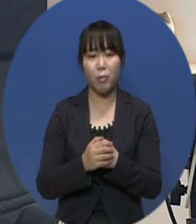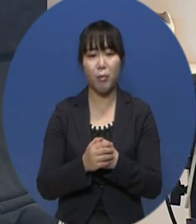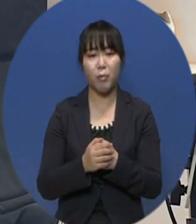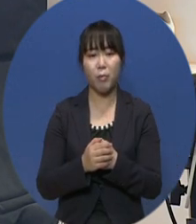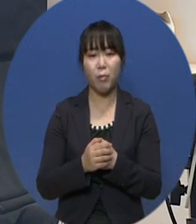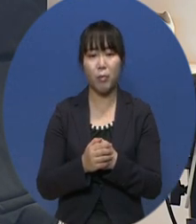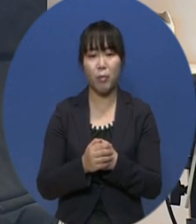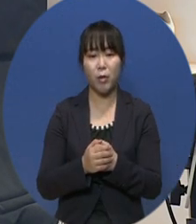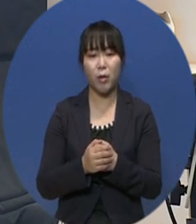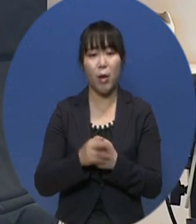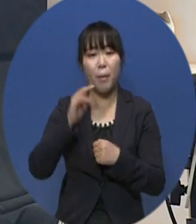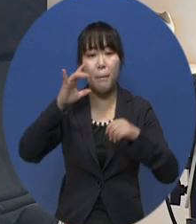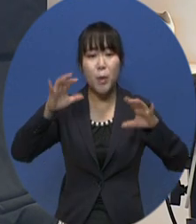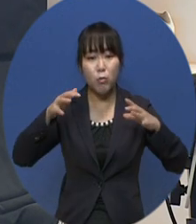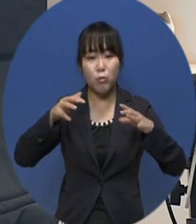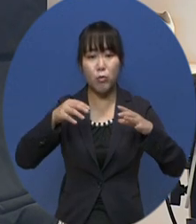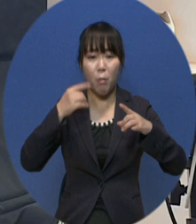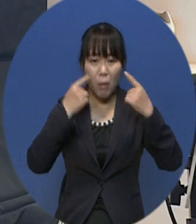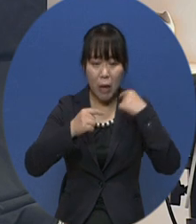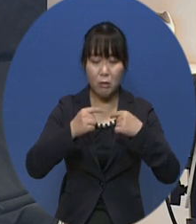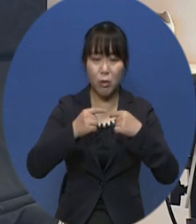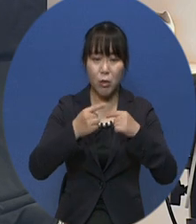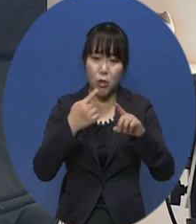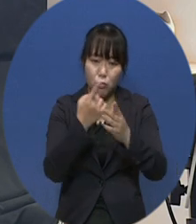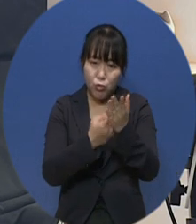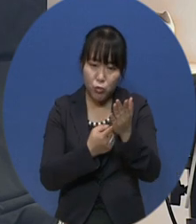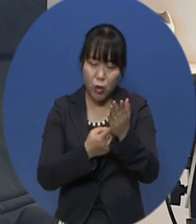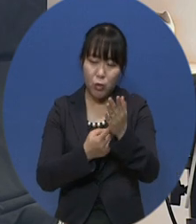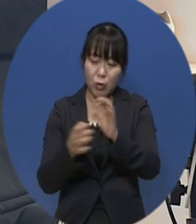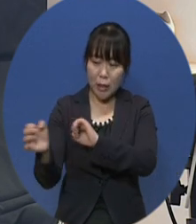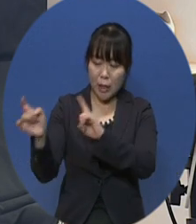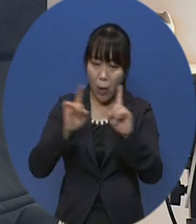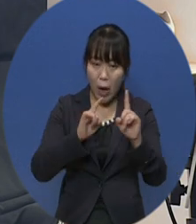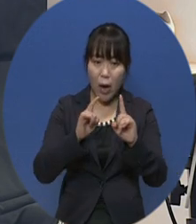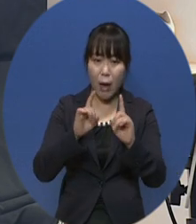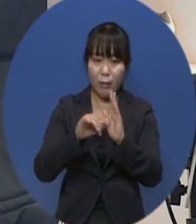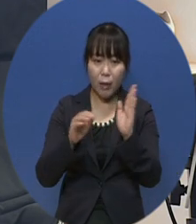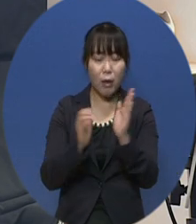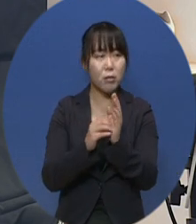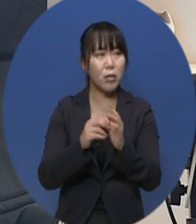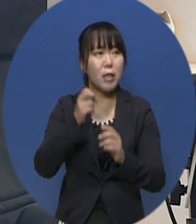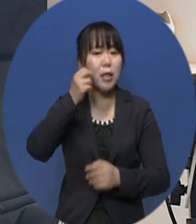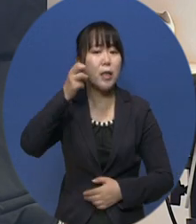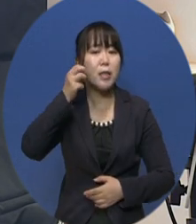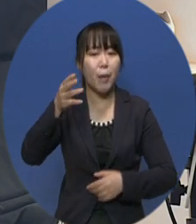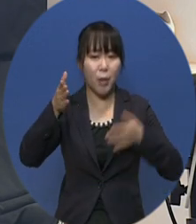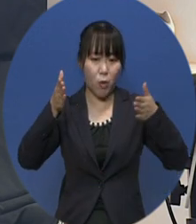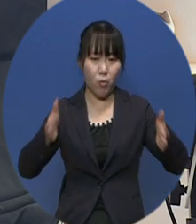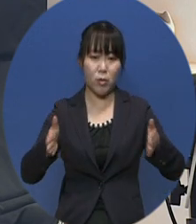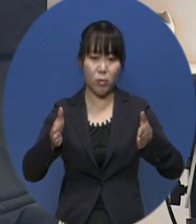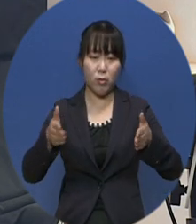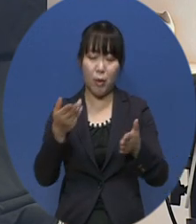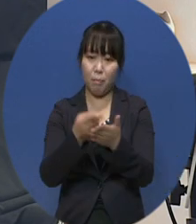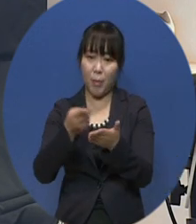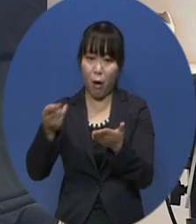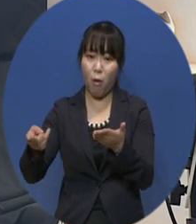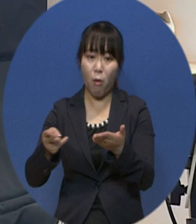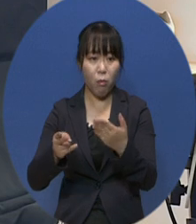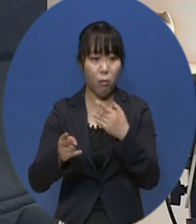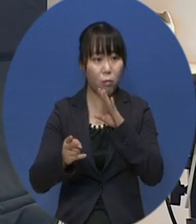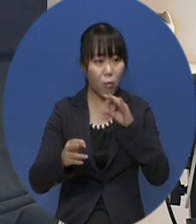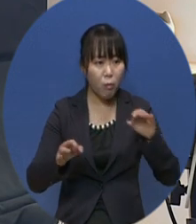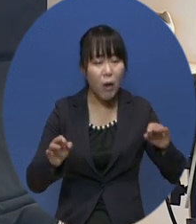척수 손상에서 수술을 받고 재활 치료 받고 집으로 네. 돌아가는데 2 내지 3개월에 집으로 갑니다. 그렇지 않나요?